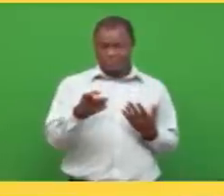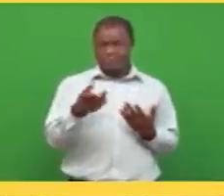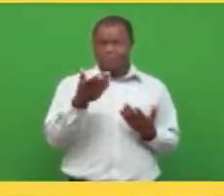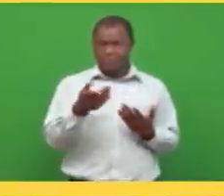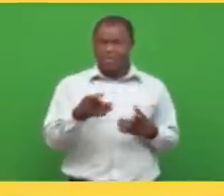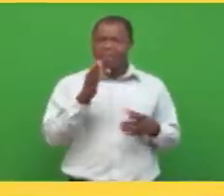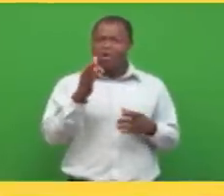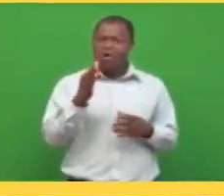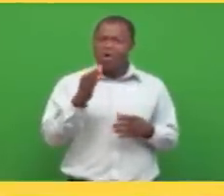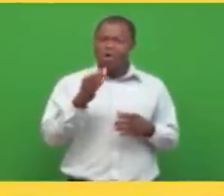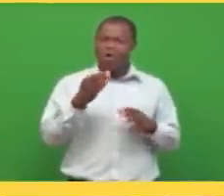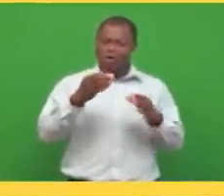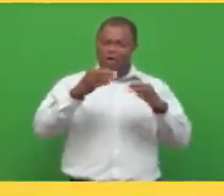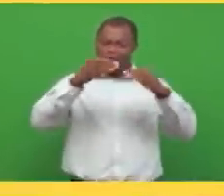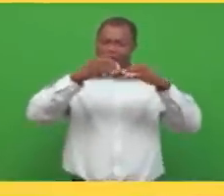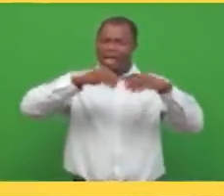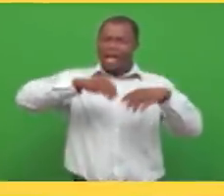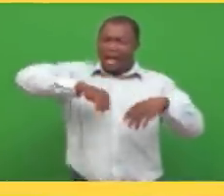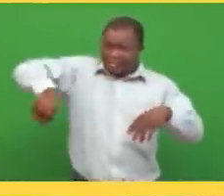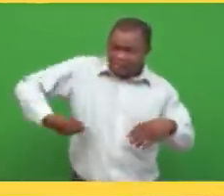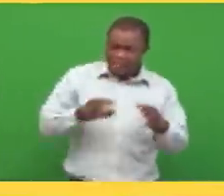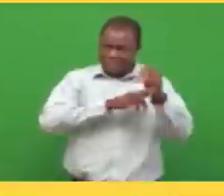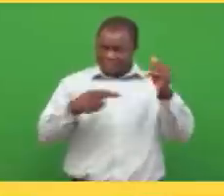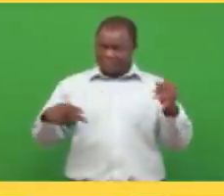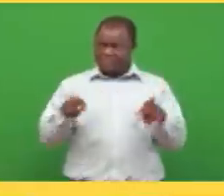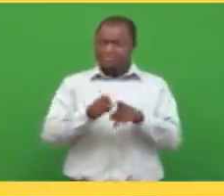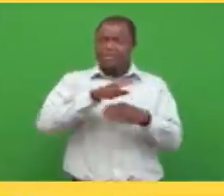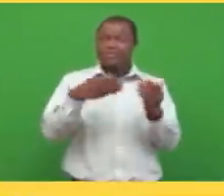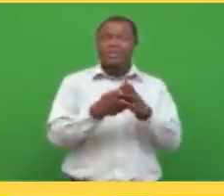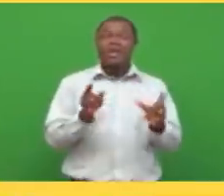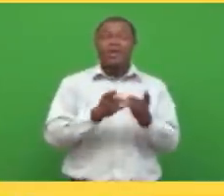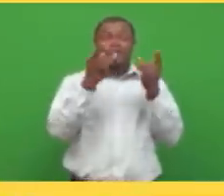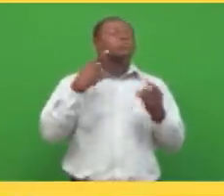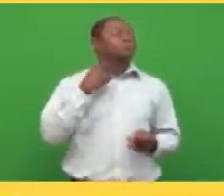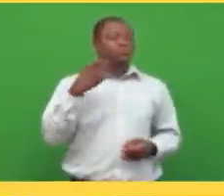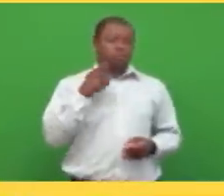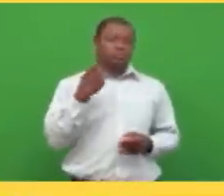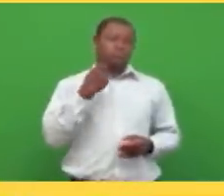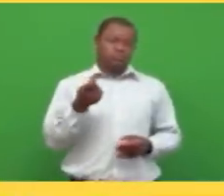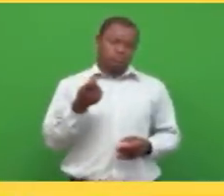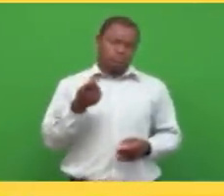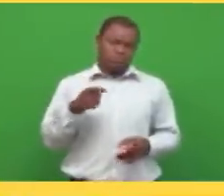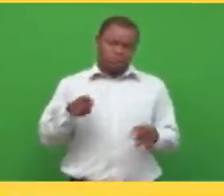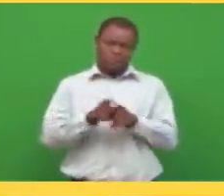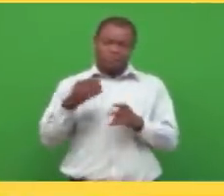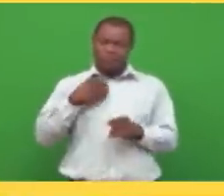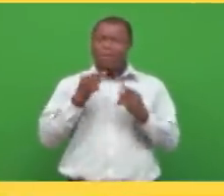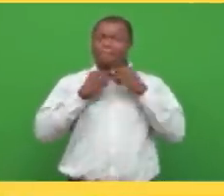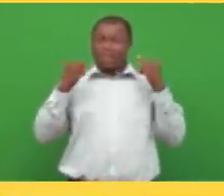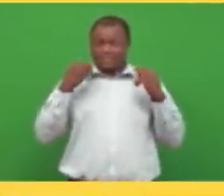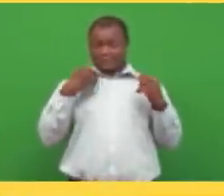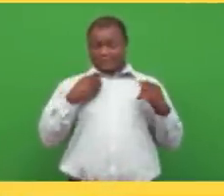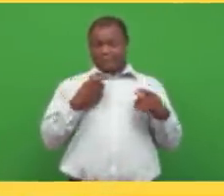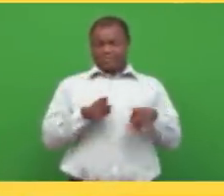zvakanaka kwehama dzemukadzi nedzemurume. Chokwadi zvinhu zvakadai zviri kuwanikwa. Isu seva fundisi tova tata ura rimwe